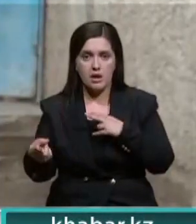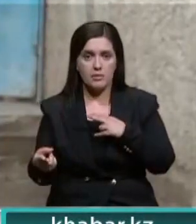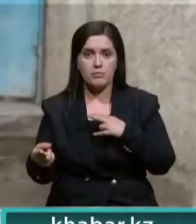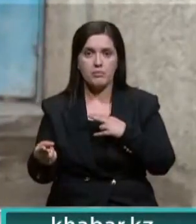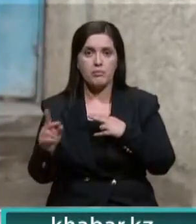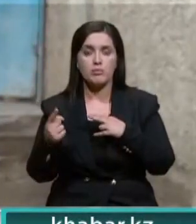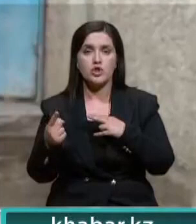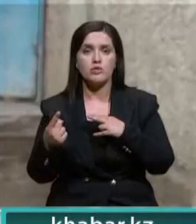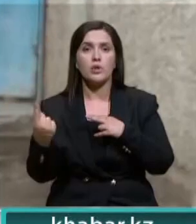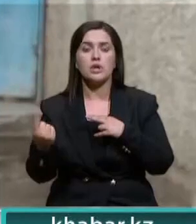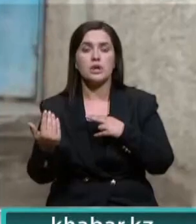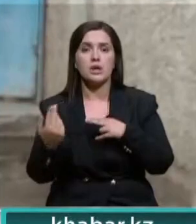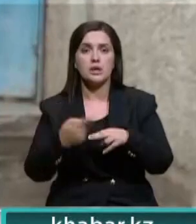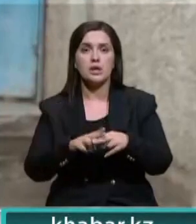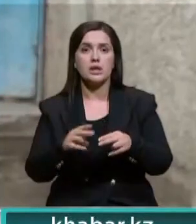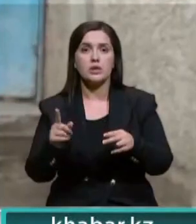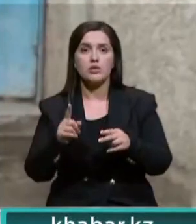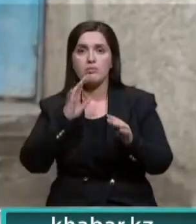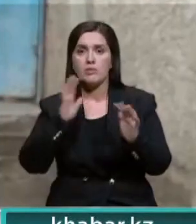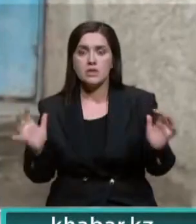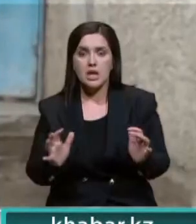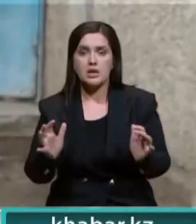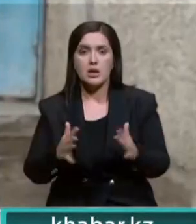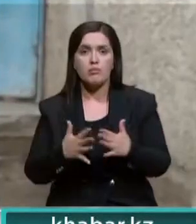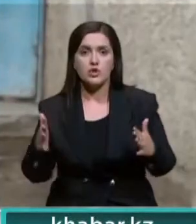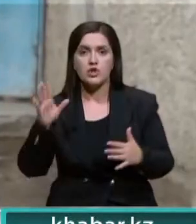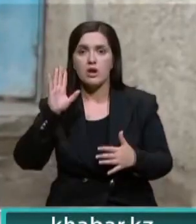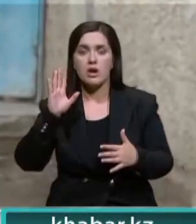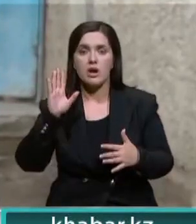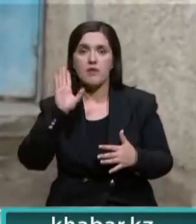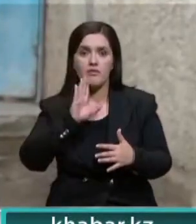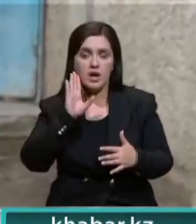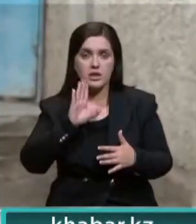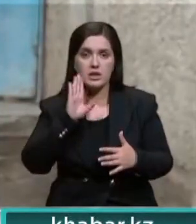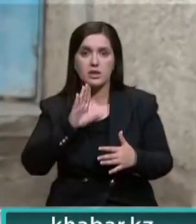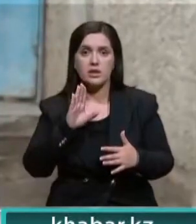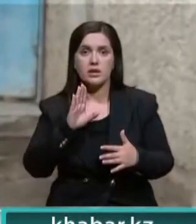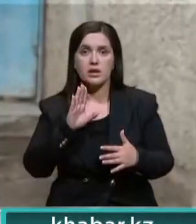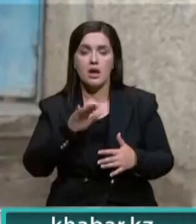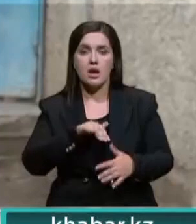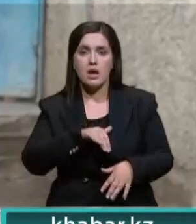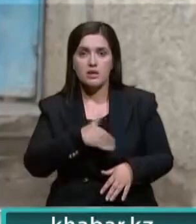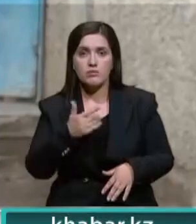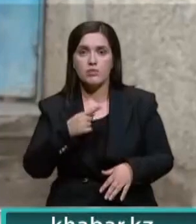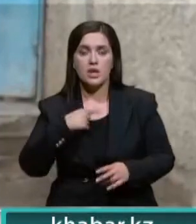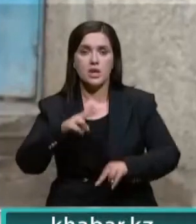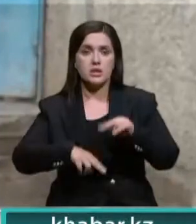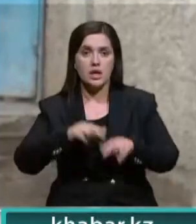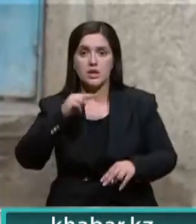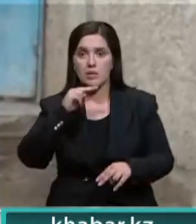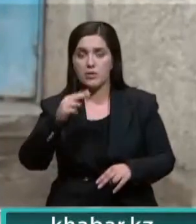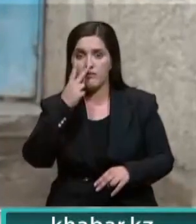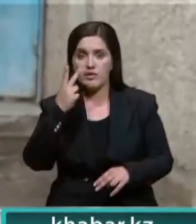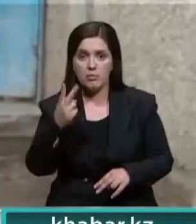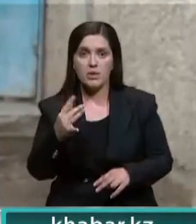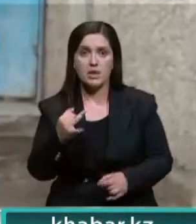они это делают? Для того, чтобы сохранить больше фасад дома. На сегодняшний день мне хотелось бы, чтобы наши строители обратили на это внимание